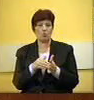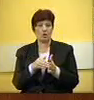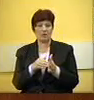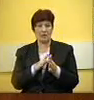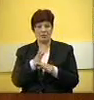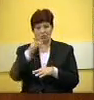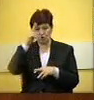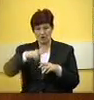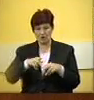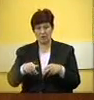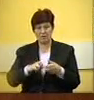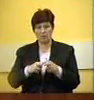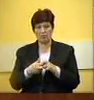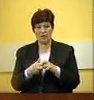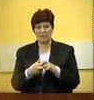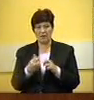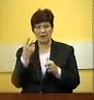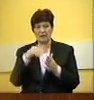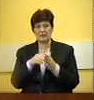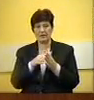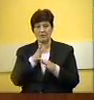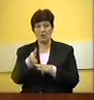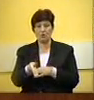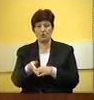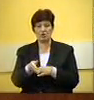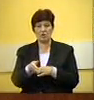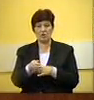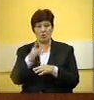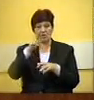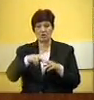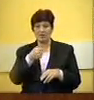treba ući u rešavanje tih problema, ali treba ući u rešavanje